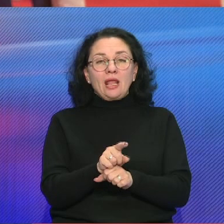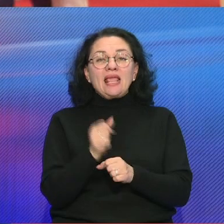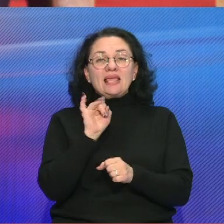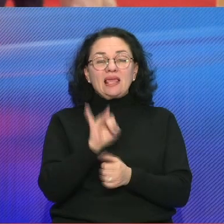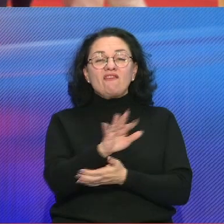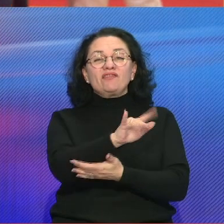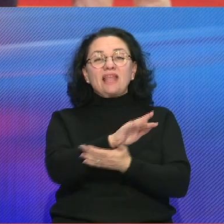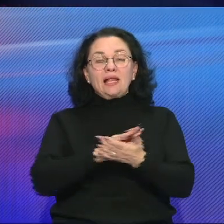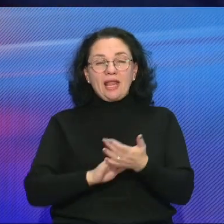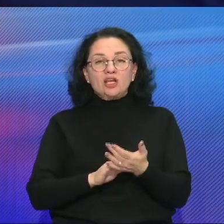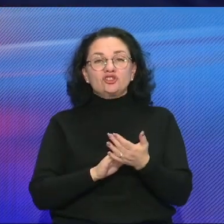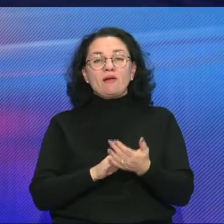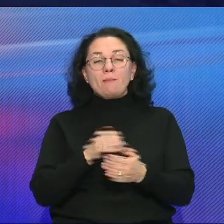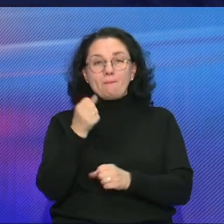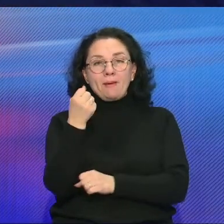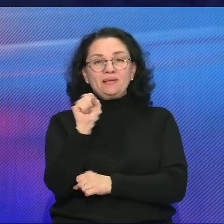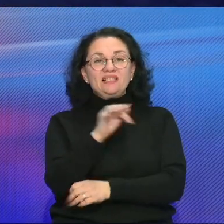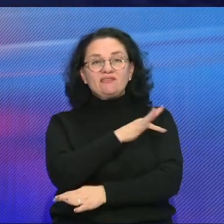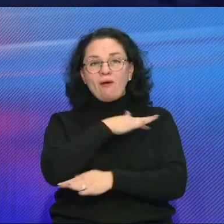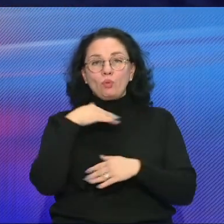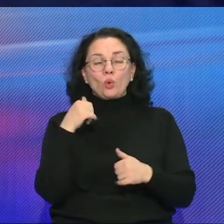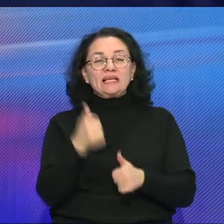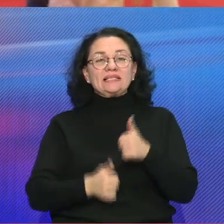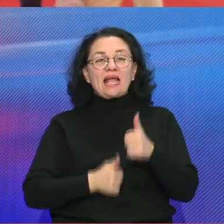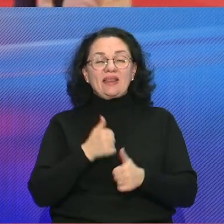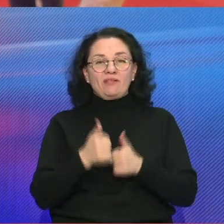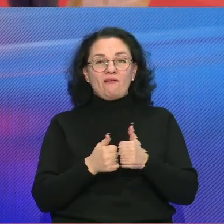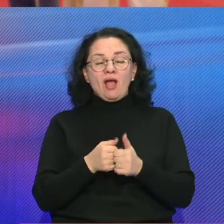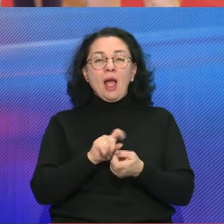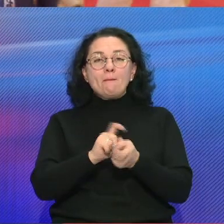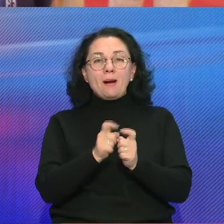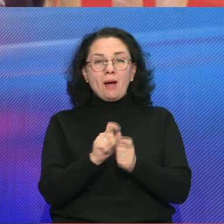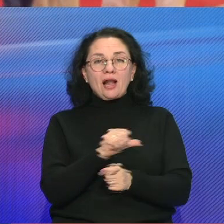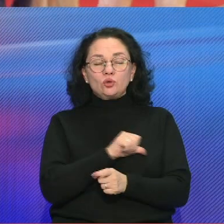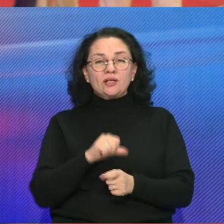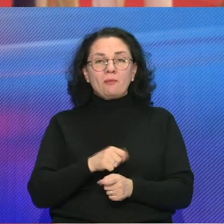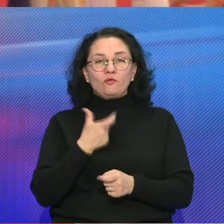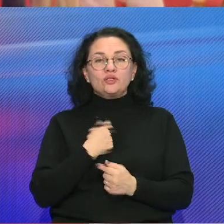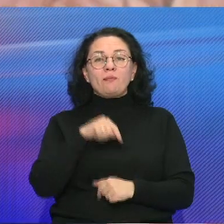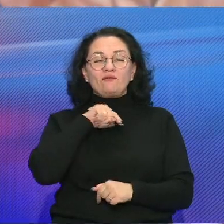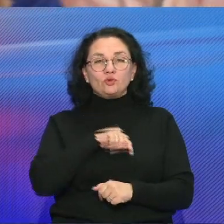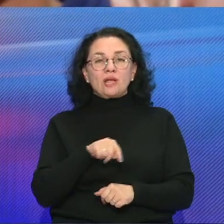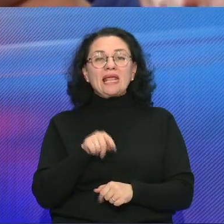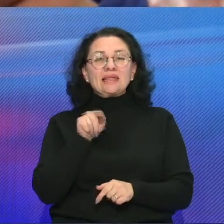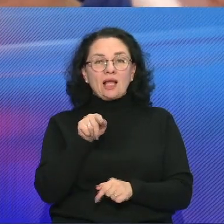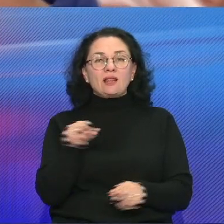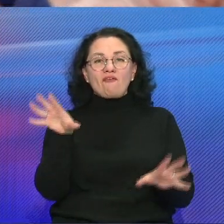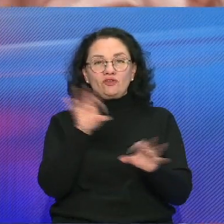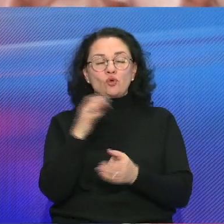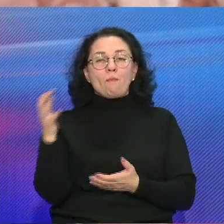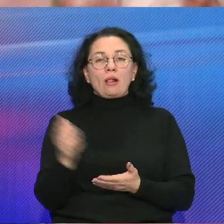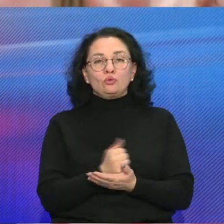дальнейшем выиграть много соревнований. Борюсь самим собой, наверное, перебороть самого себя надо. И тогда все получится. Надо подготовить